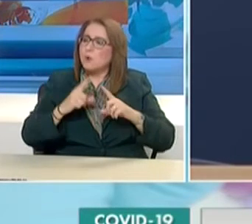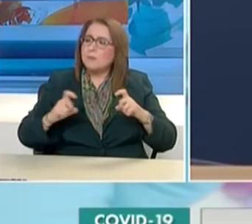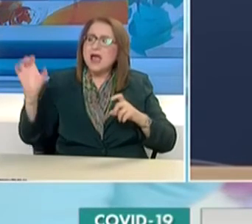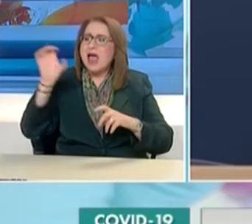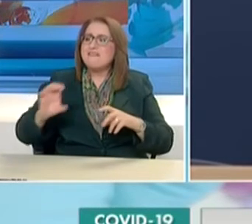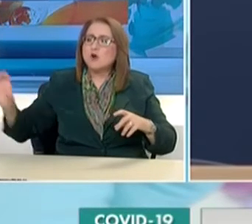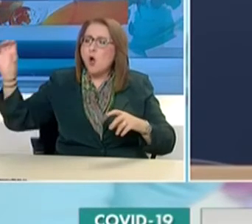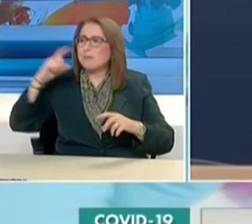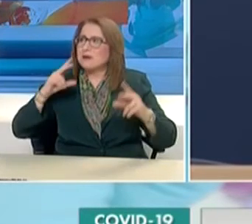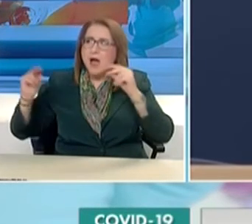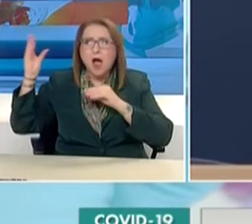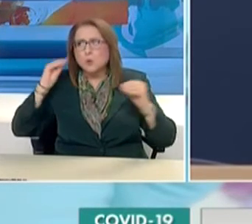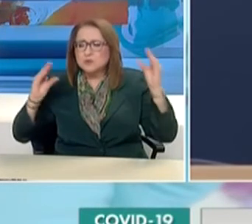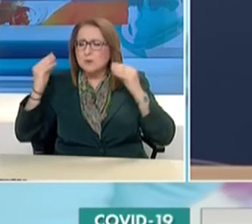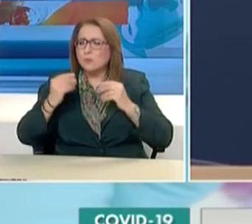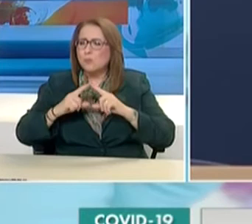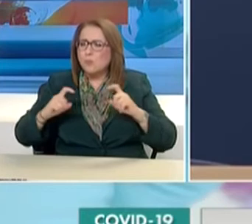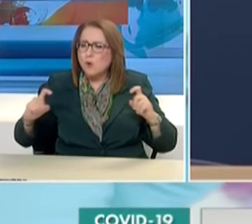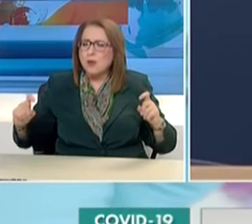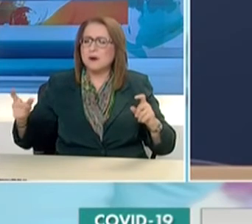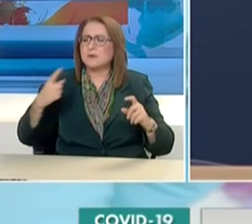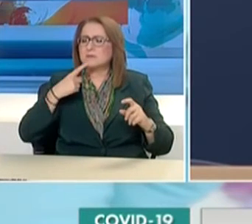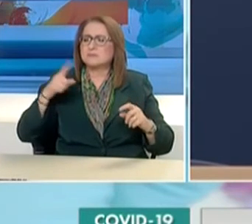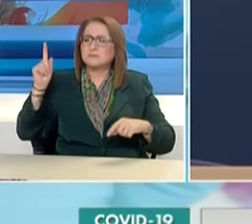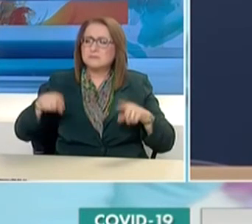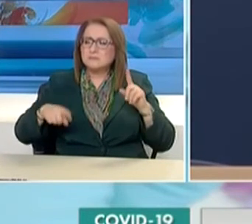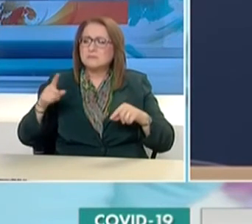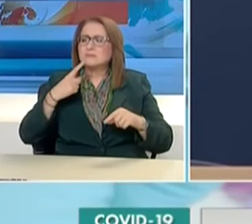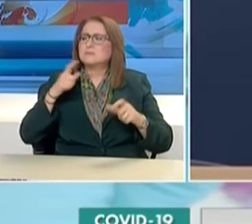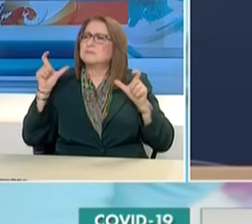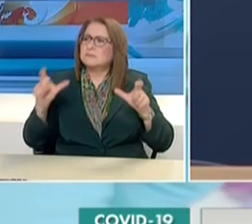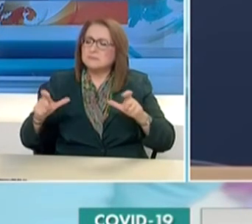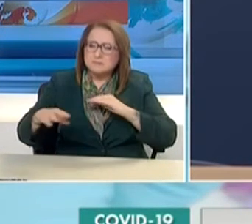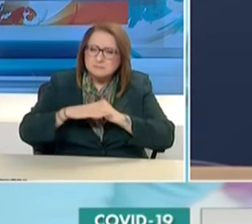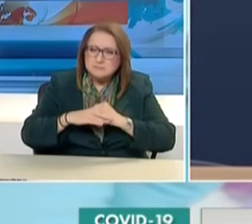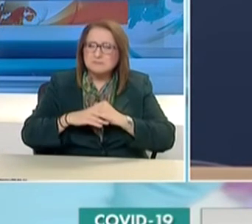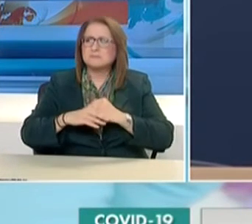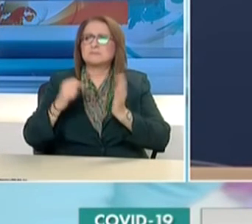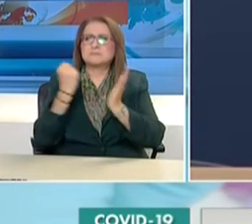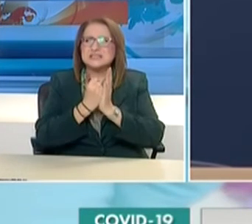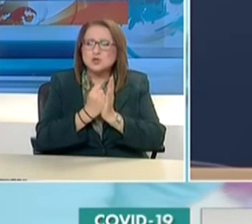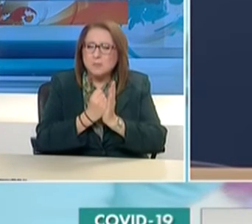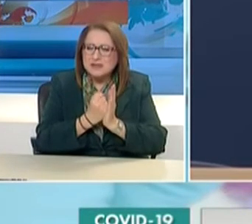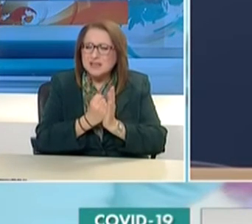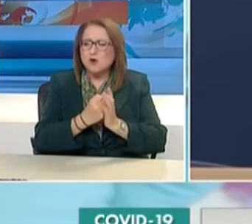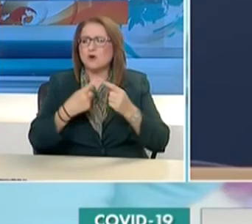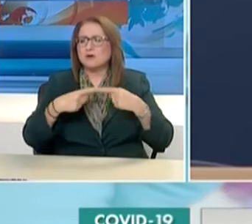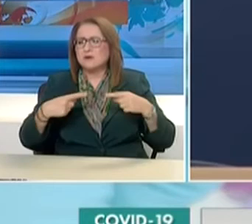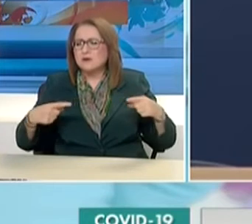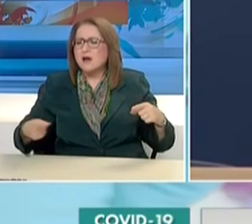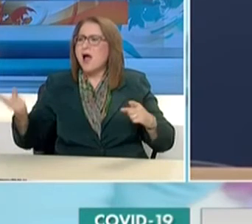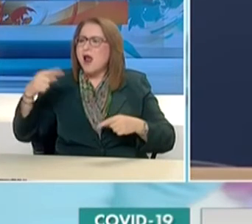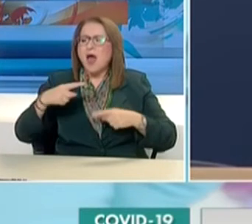χρήση screening κατά τον είσοδο, screening κατά την έξοδο, πιστοποιητικών, τα οποία θα κλειδώνονται αν έχει τον